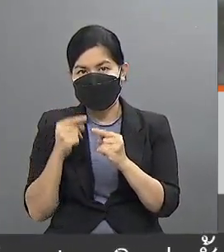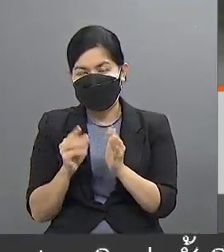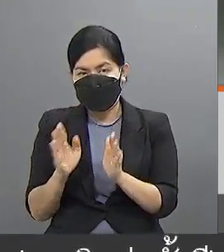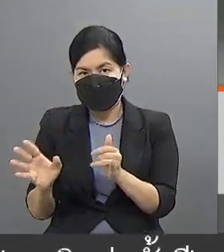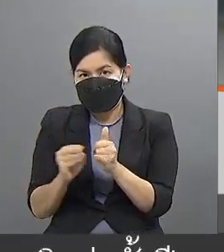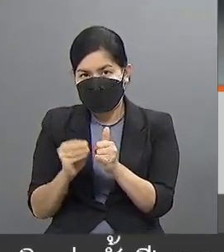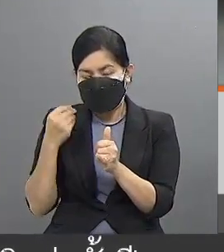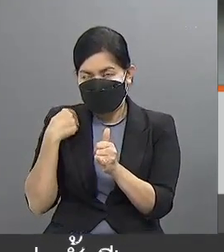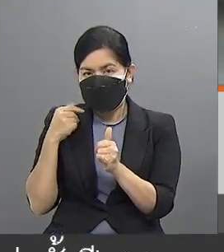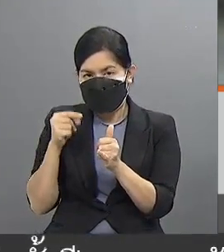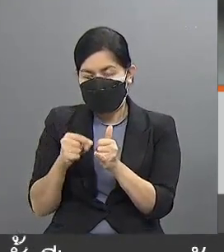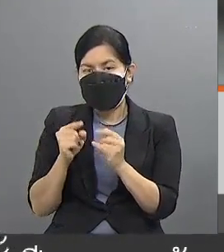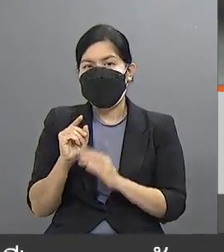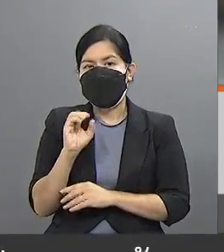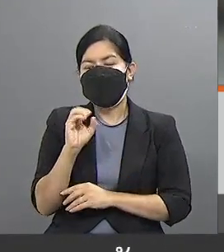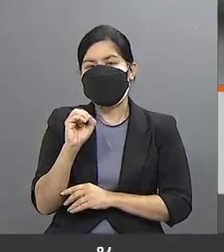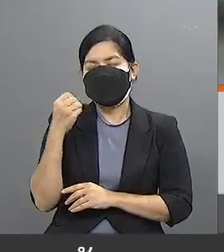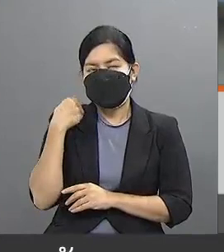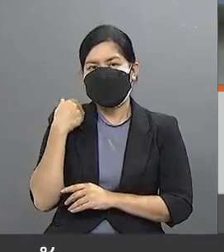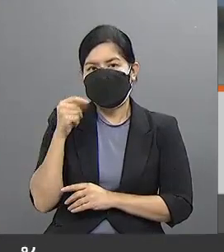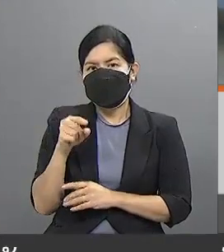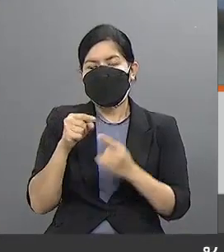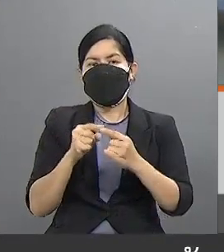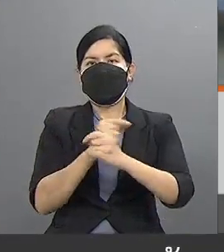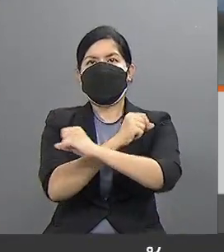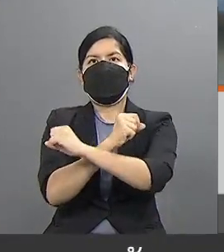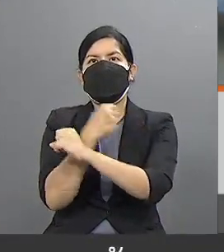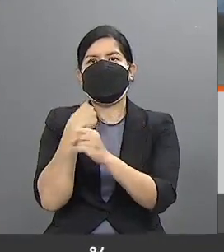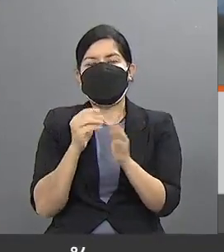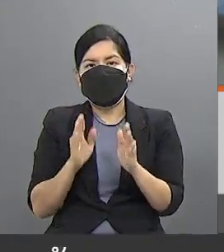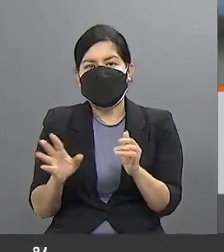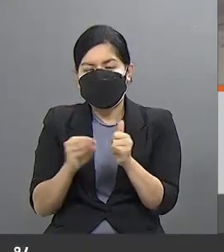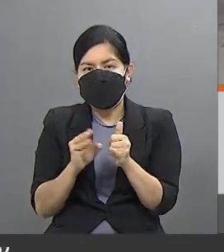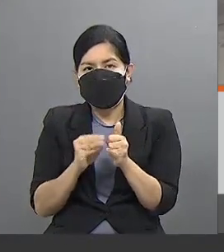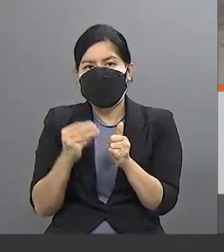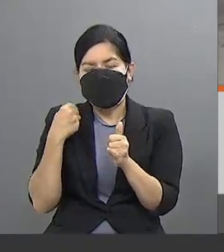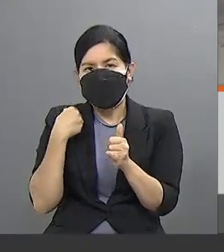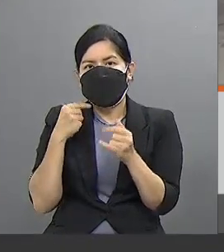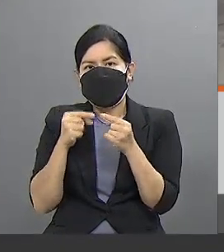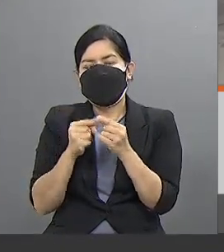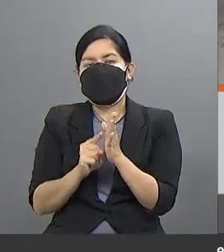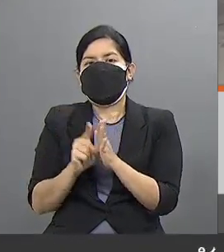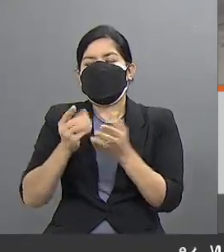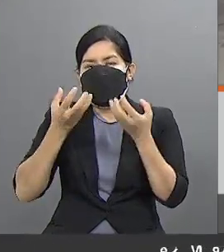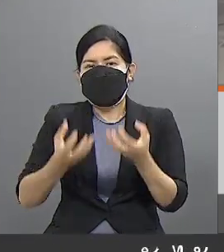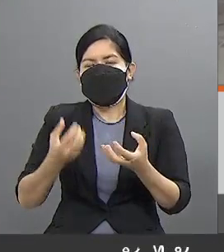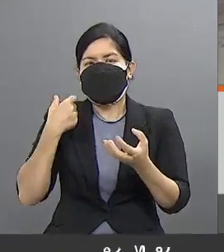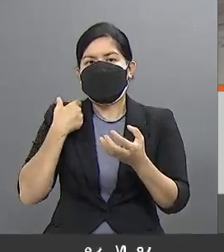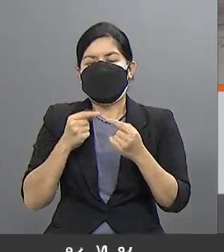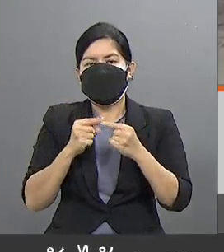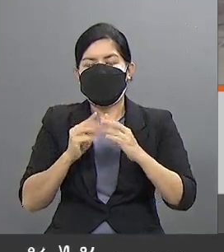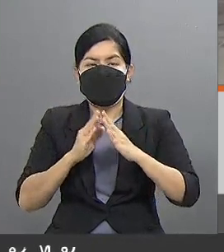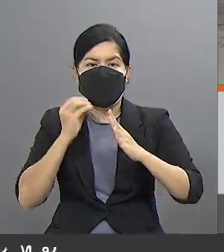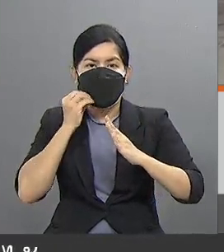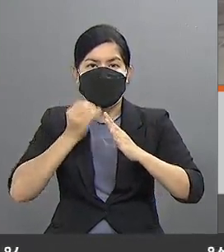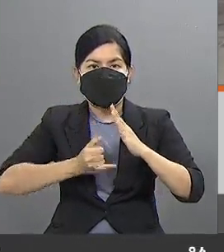เพื่อกันพื้นที่ไว้รองรับผู้ป่วยซึ่งมีอาการรุนแรงขึ้นจากการพักรักษาตัวที่บ้านและผู้ที่เดินทางกลับ